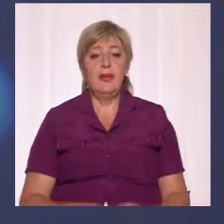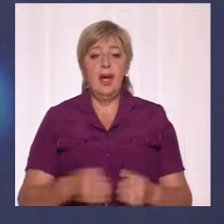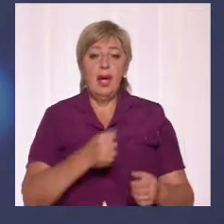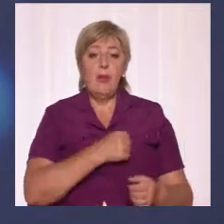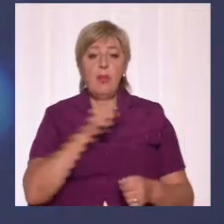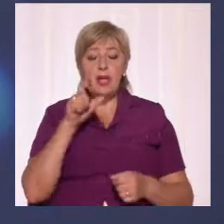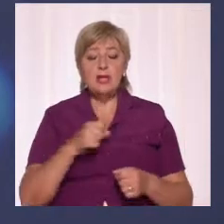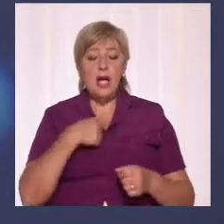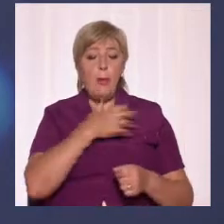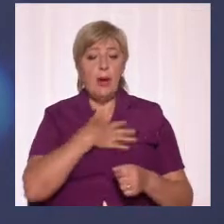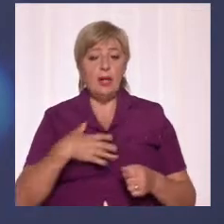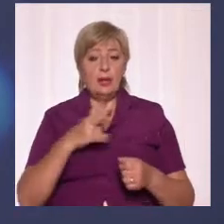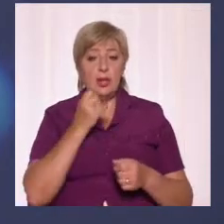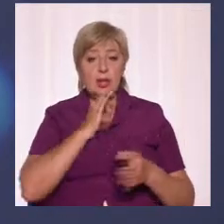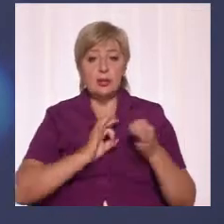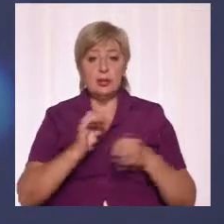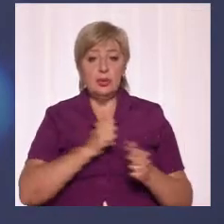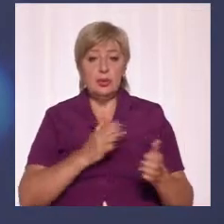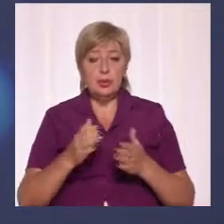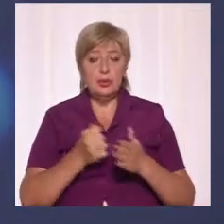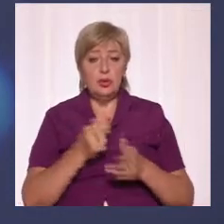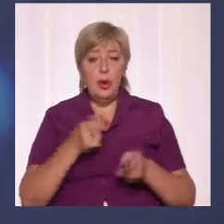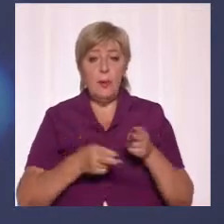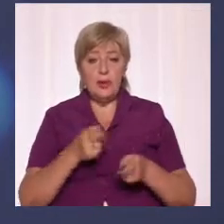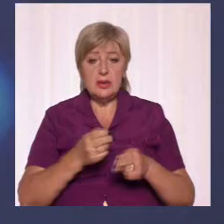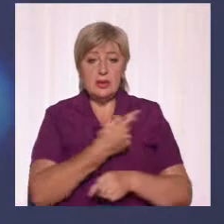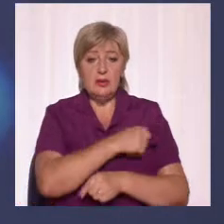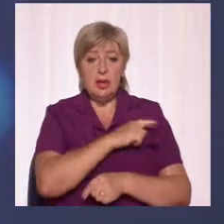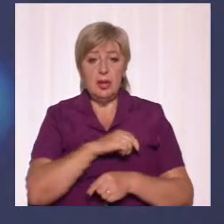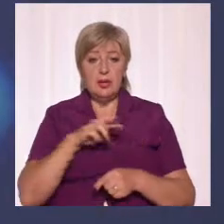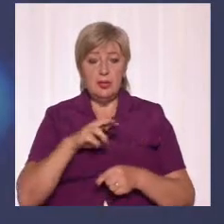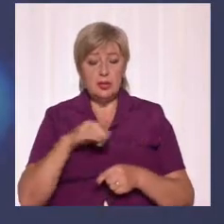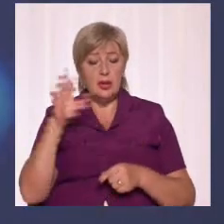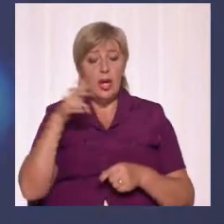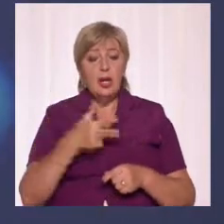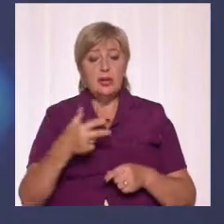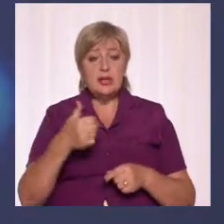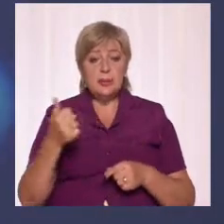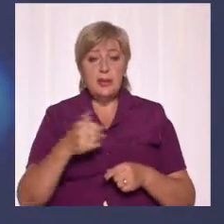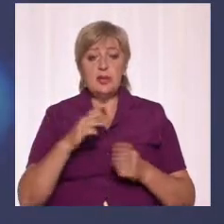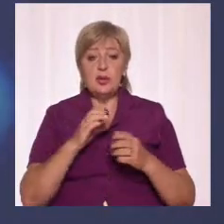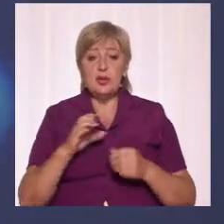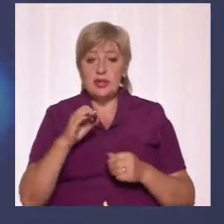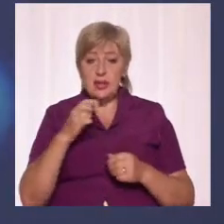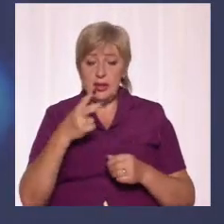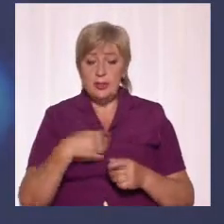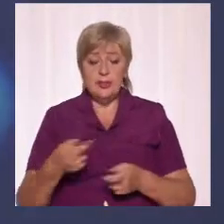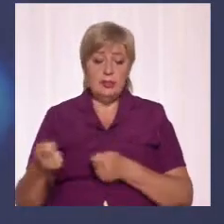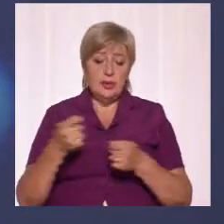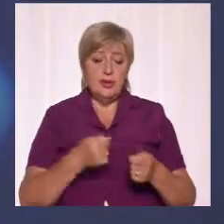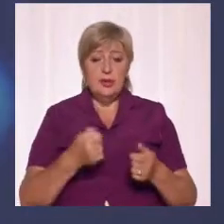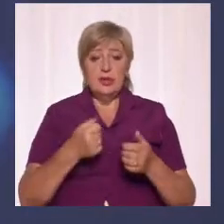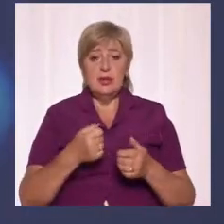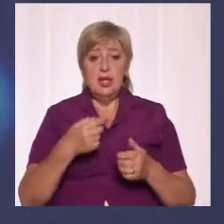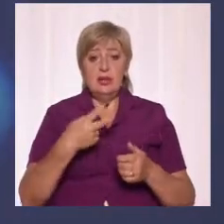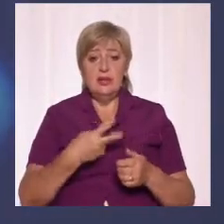Бійця, пораненого на сході, готують до операції у лікарні Мечникова. Нагадаю, 31 серпня до Дніпра доправили 28-річного пораненого